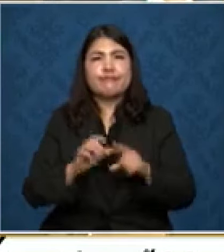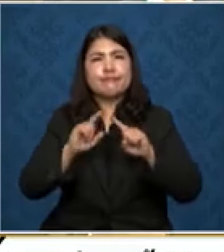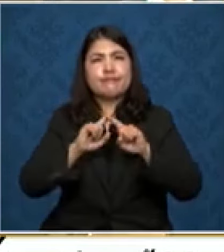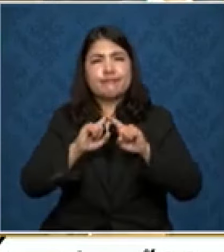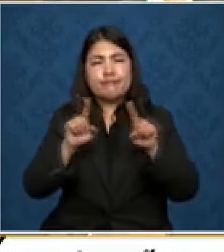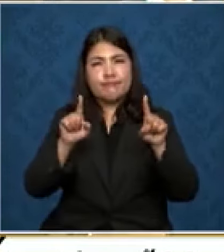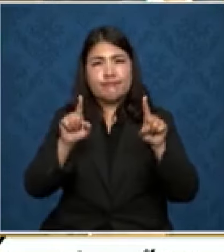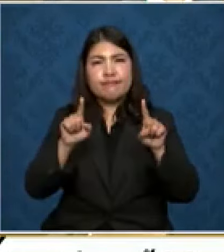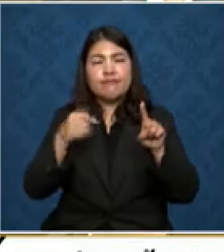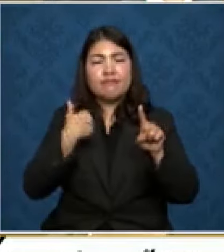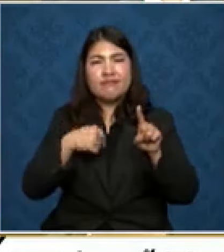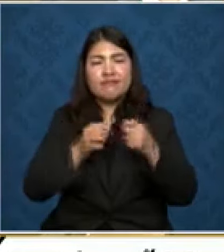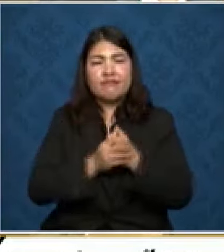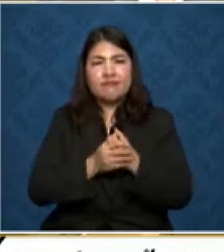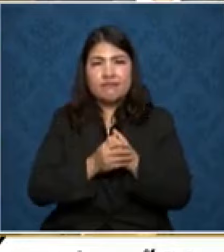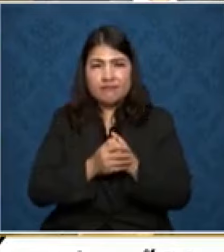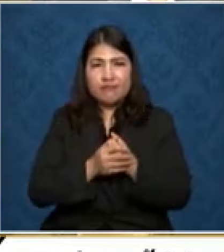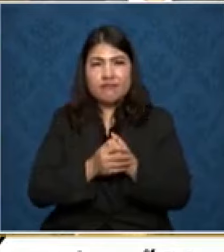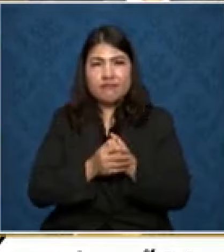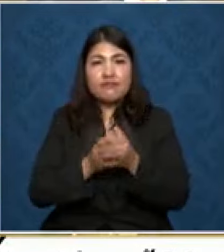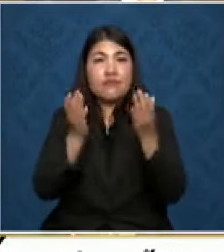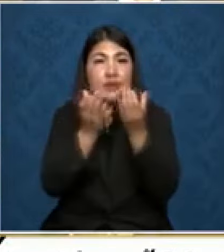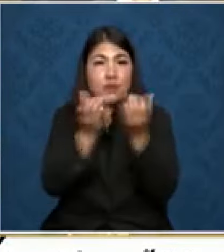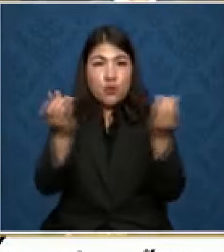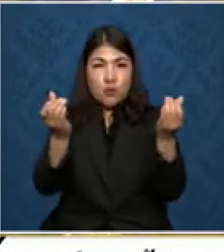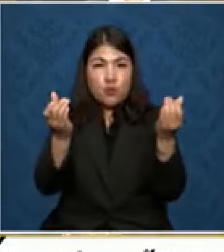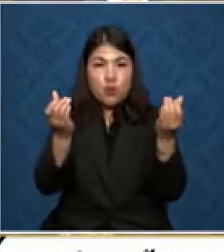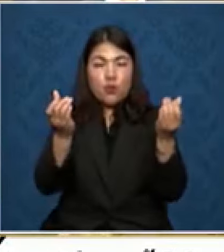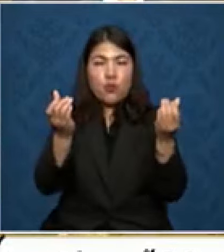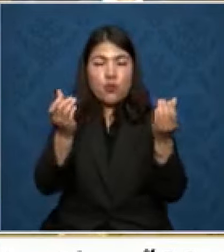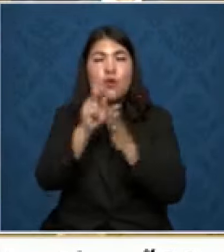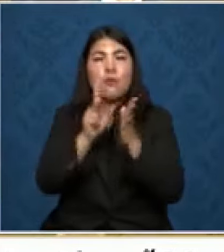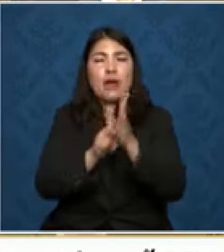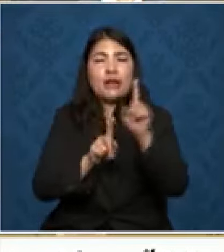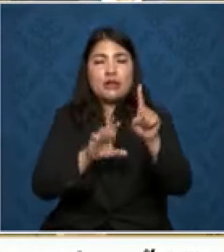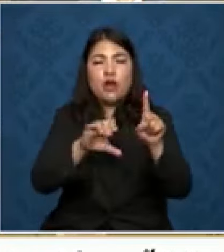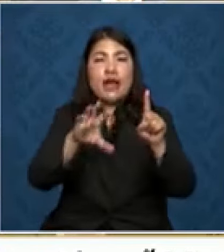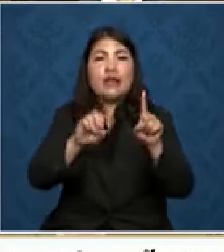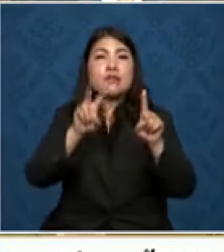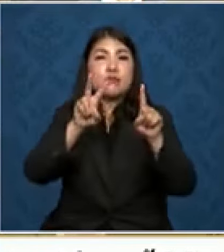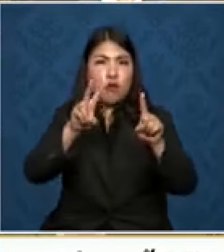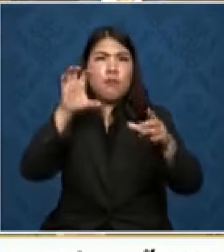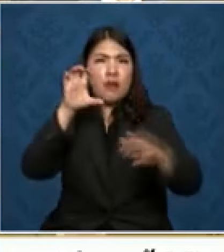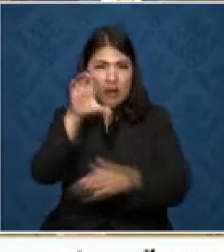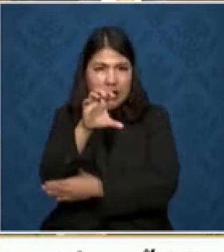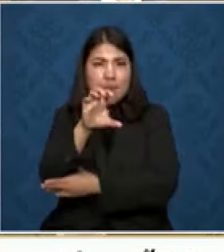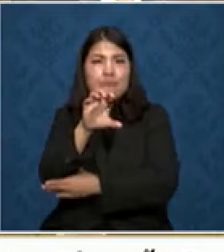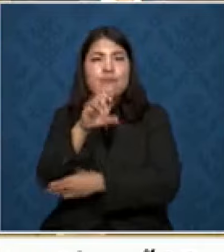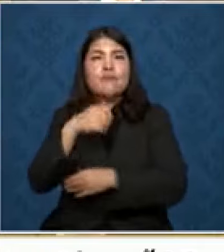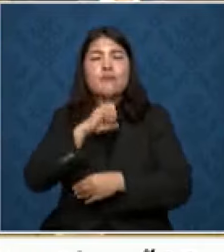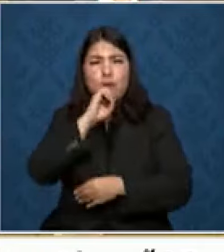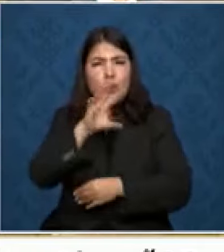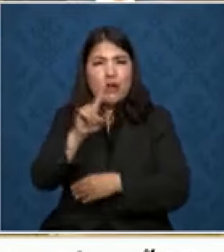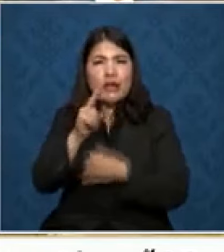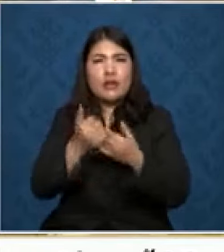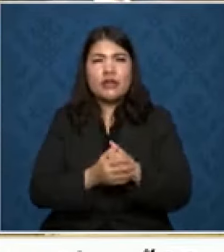ที่รัฐธรรมนูญมาตรา 152บังคับไว้และมีข้อจำกัดว่า